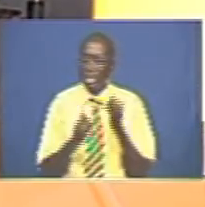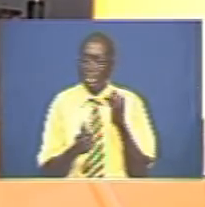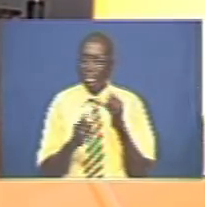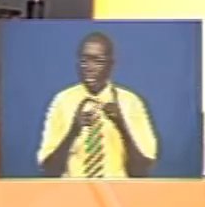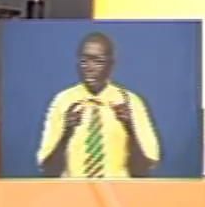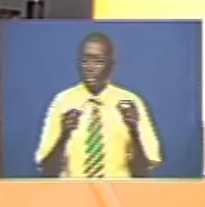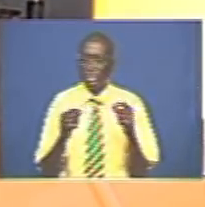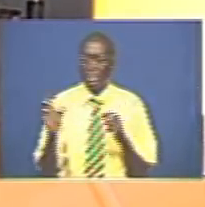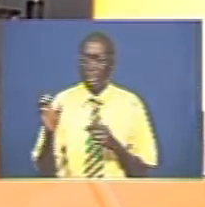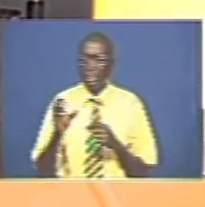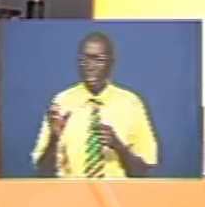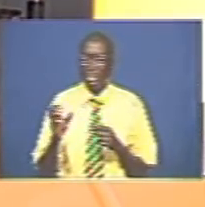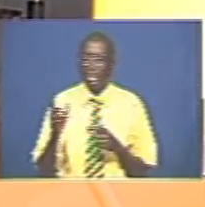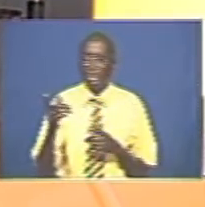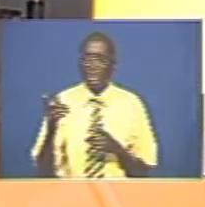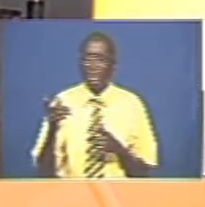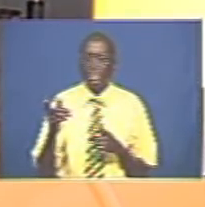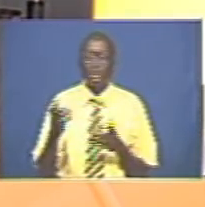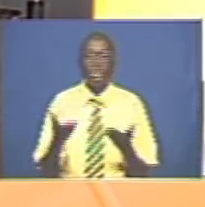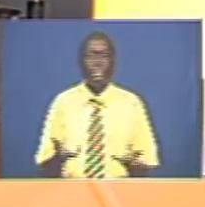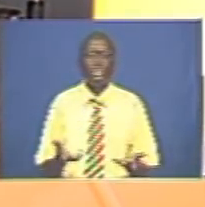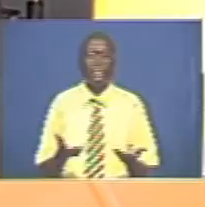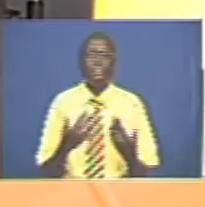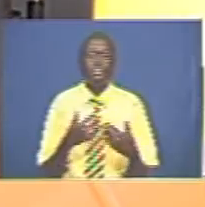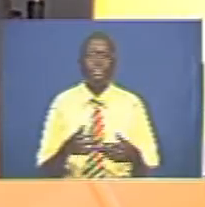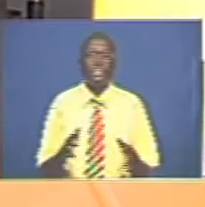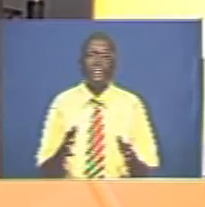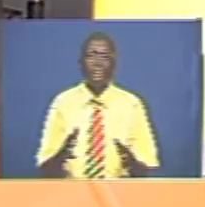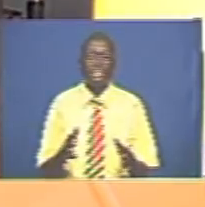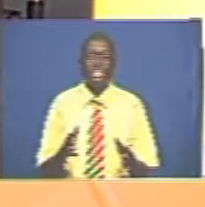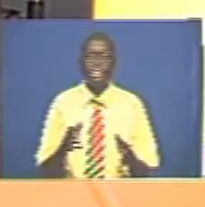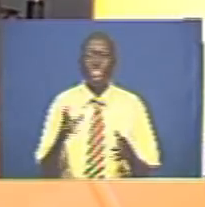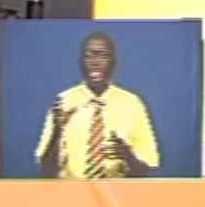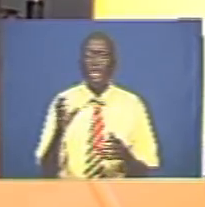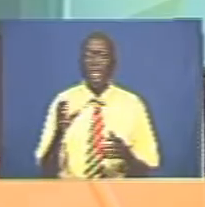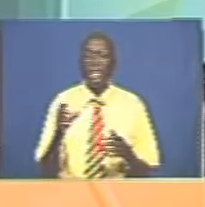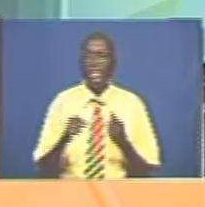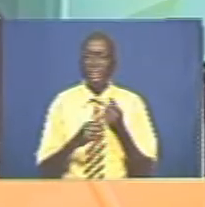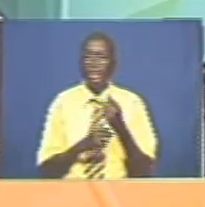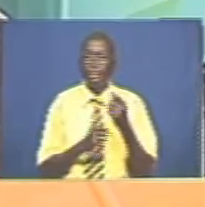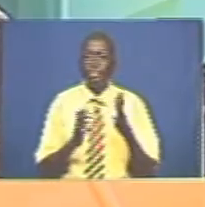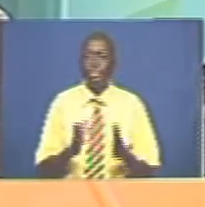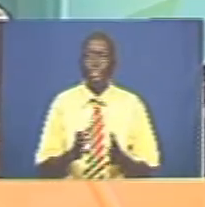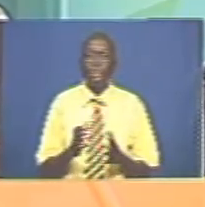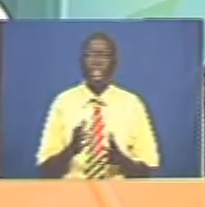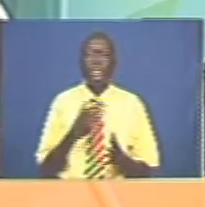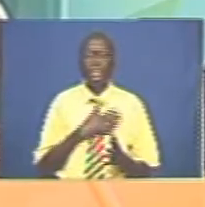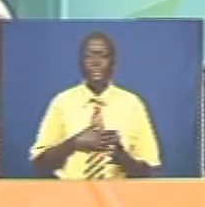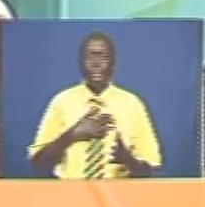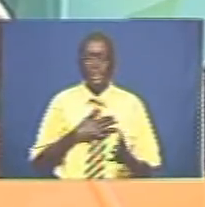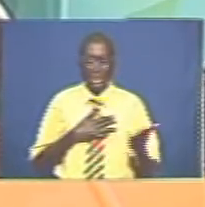Catherine Ndonye atufungie Sundowner show leo, yani, utasema nini na mashabiki zako? Ya, ningewasihi mfike